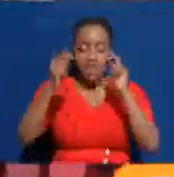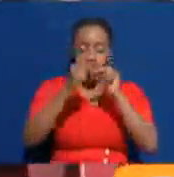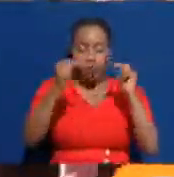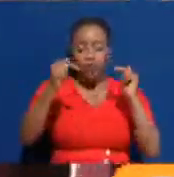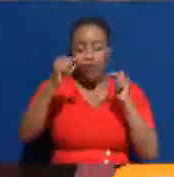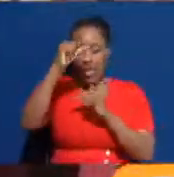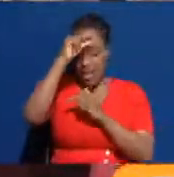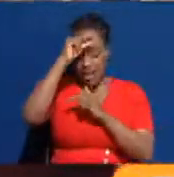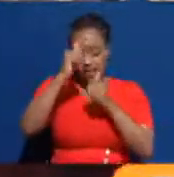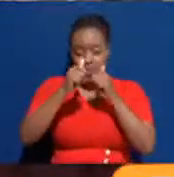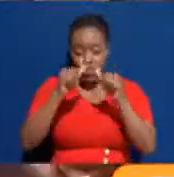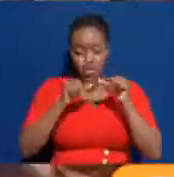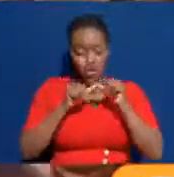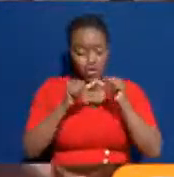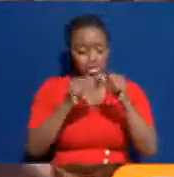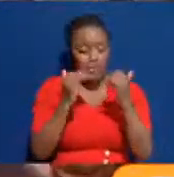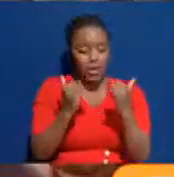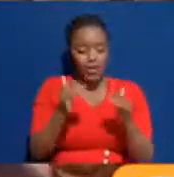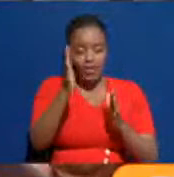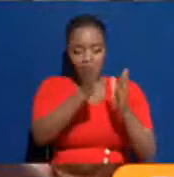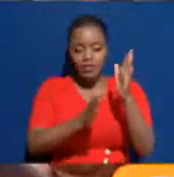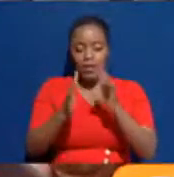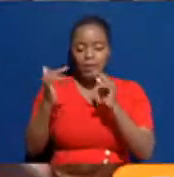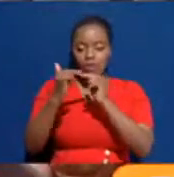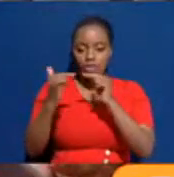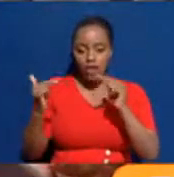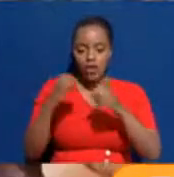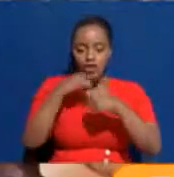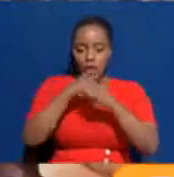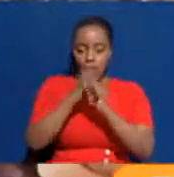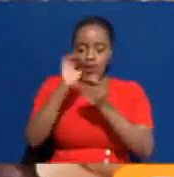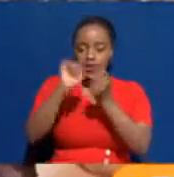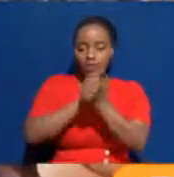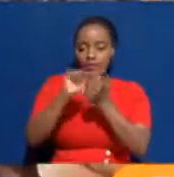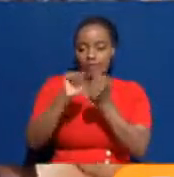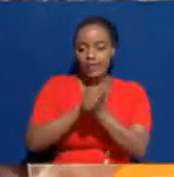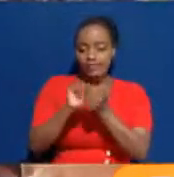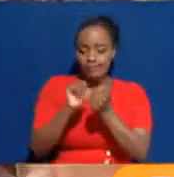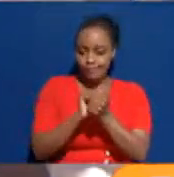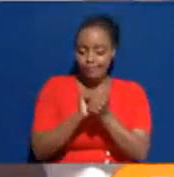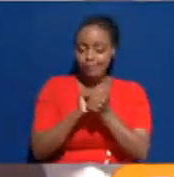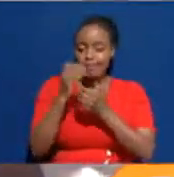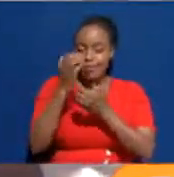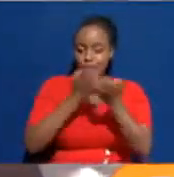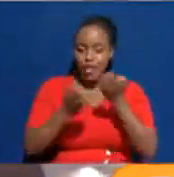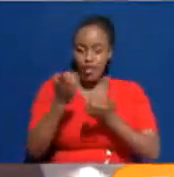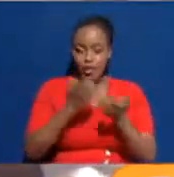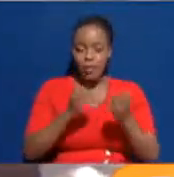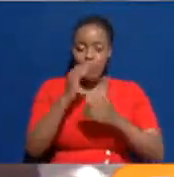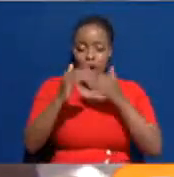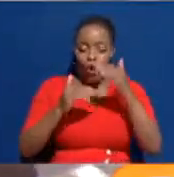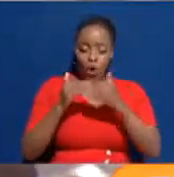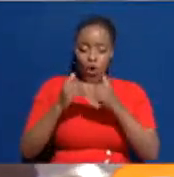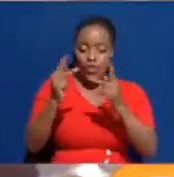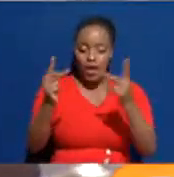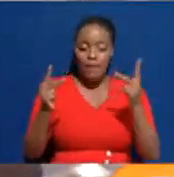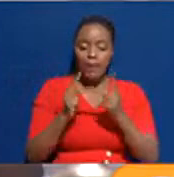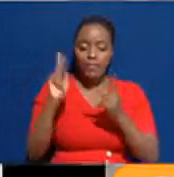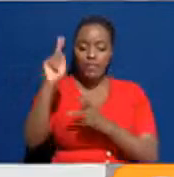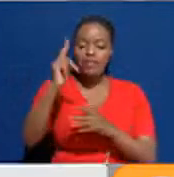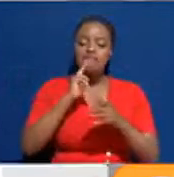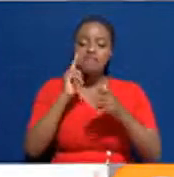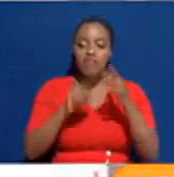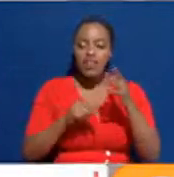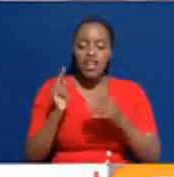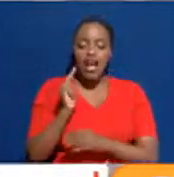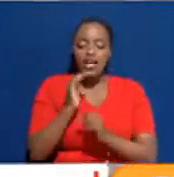serikali yanayoendelea ni mipango ya upinzani kufanya uharibifu wa kiuchumi. Every part of Kenya have said